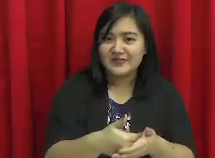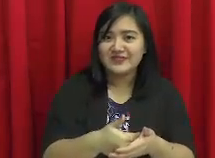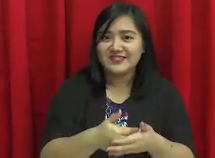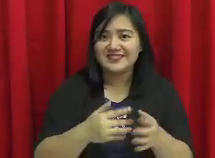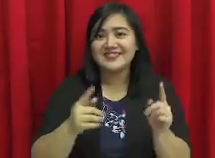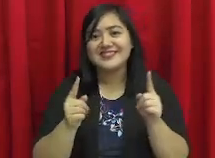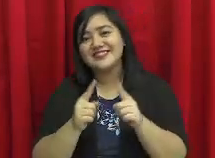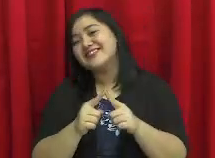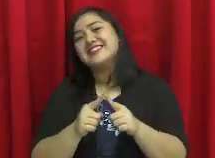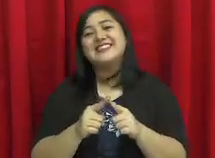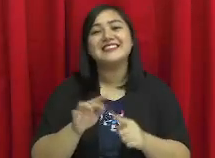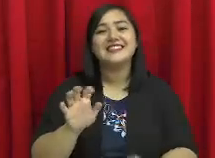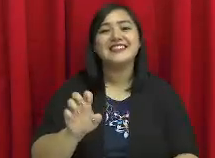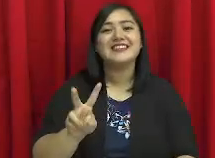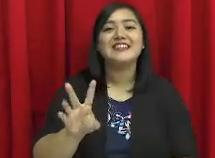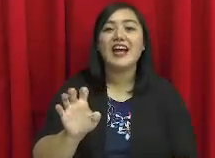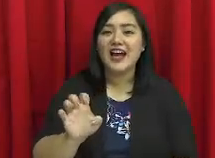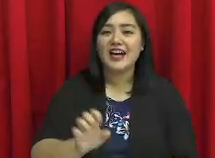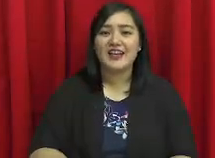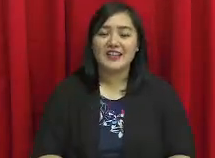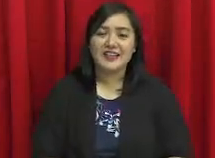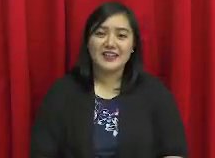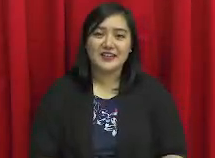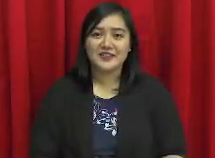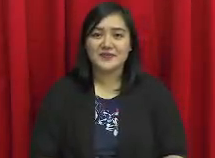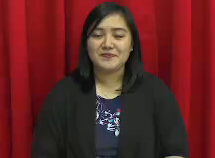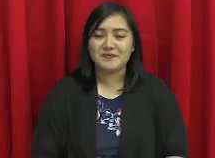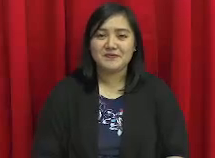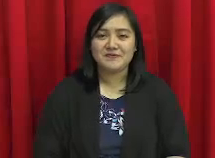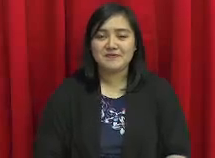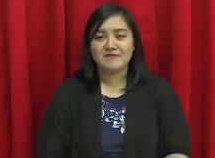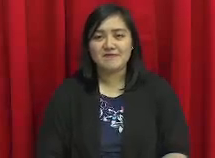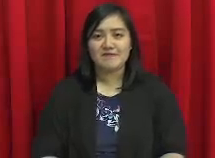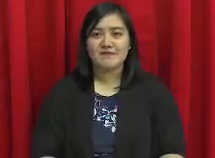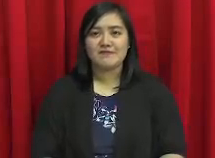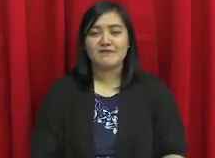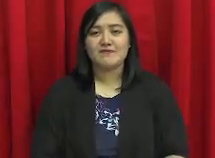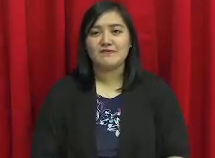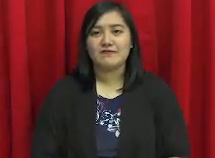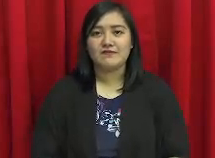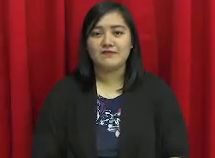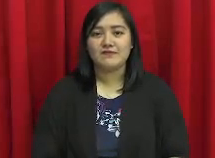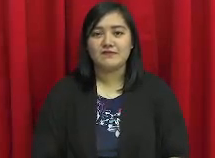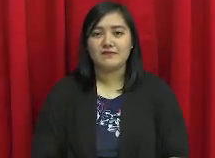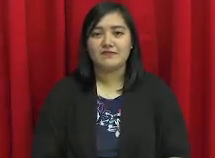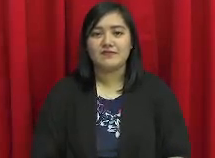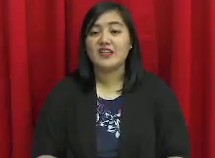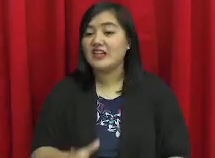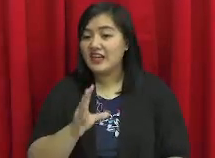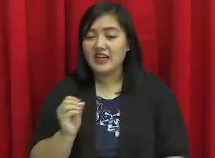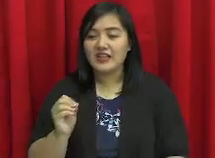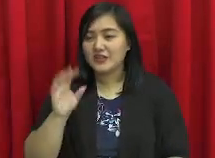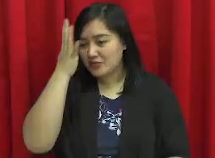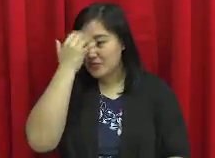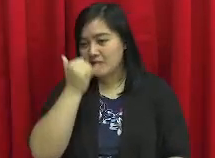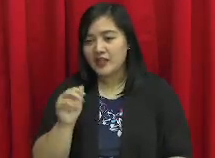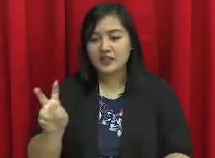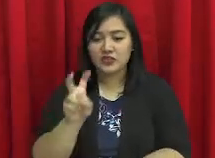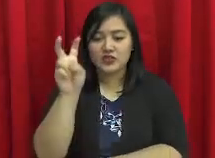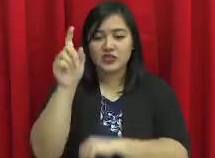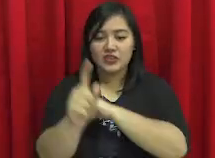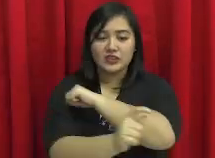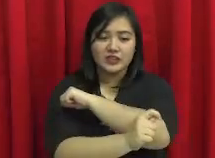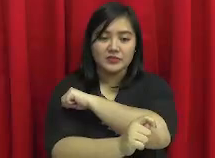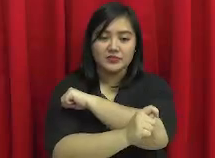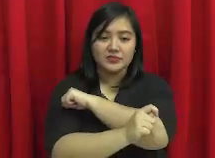F. Oh, di ba? Bakit siya nalapitan ng serpent to be tempted? So walang,